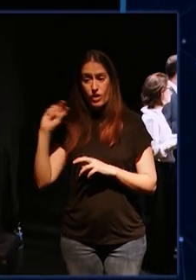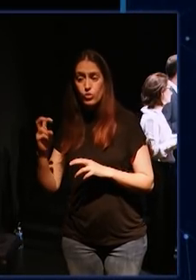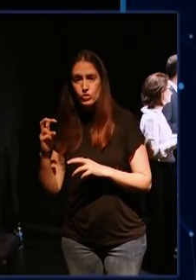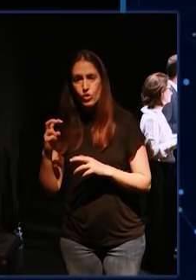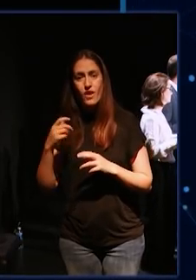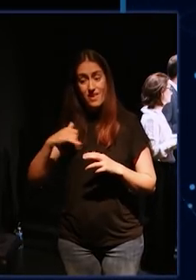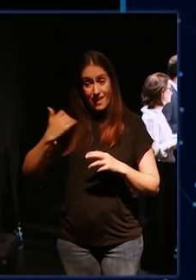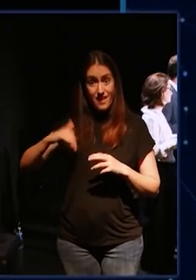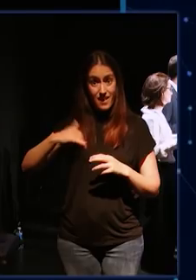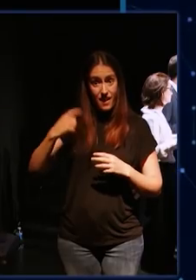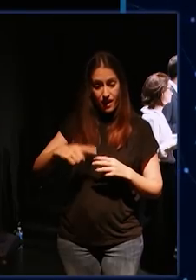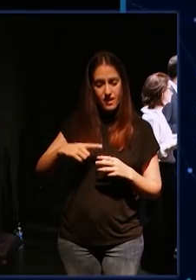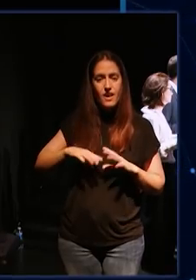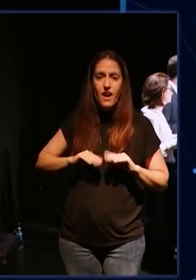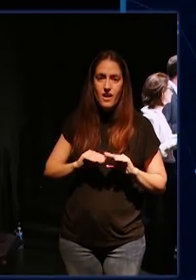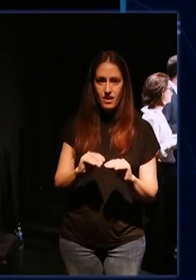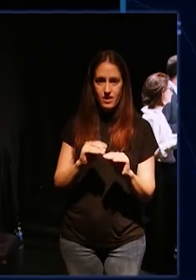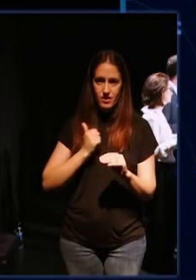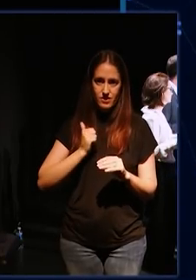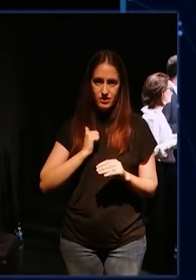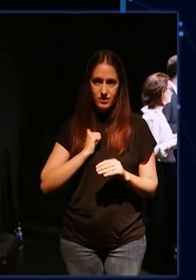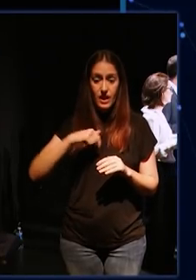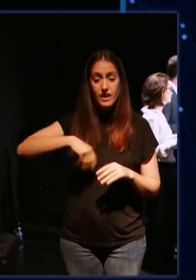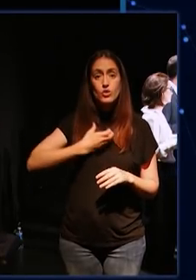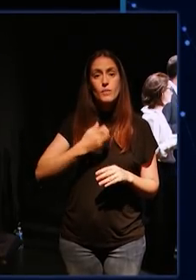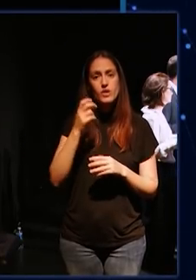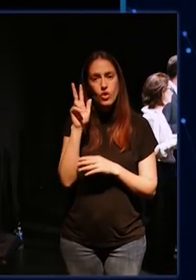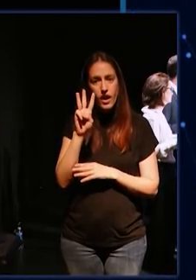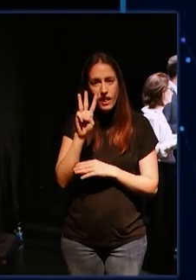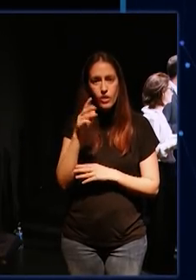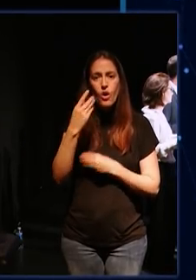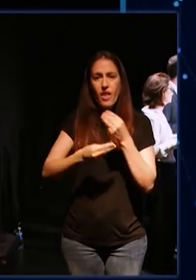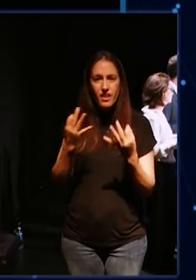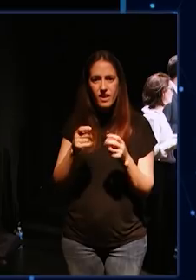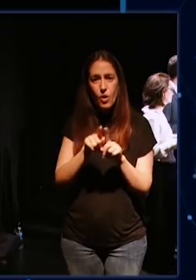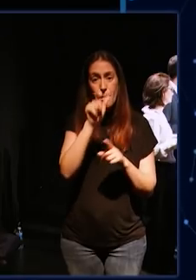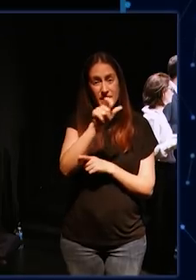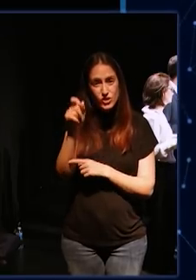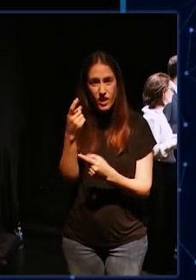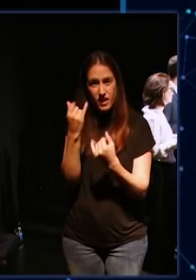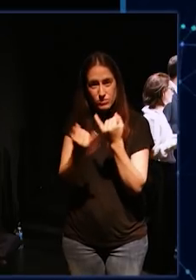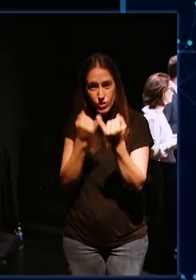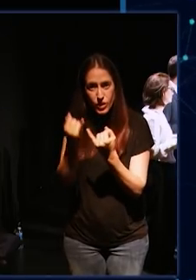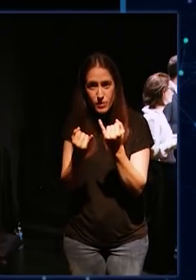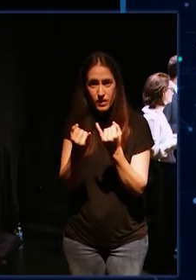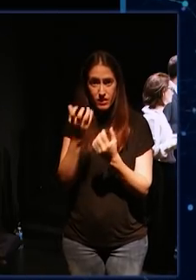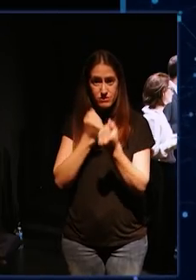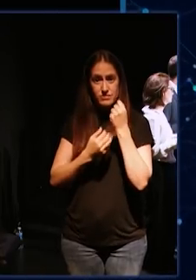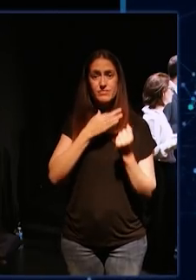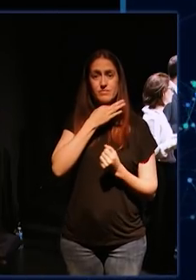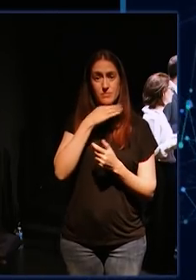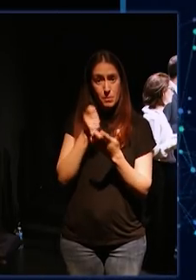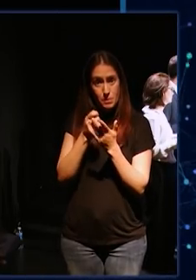I en aquest sentit, l'Ajuntament de Cardedeu ha fet una molt bona feina de trucar a totes les persones que tenen dificultats per fer front al pagament del